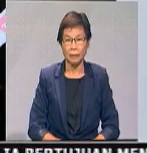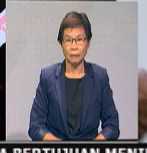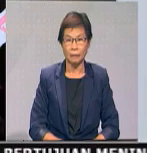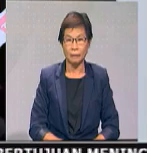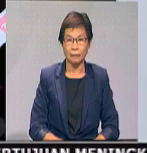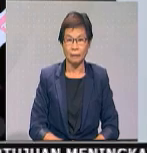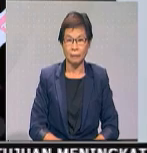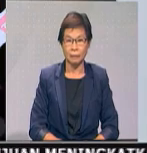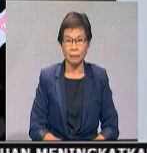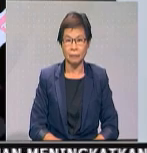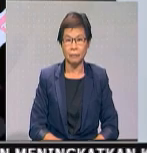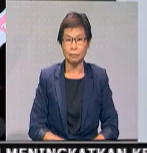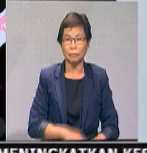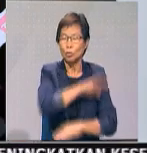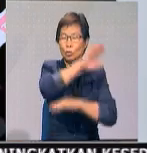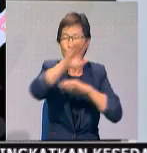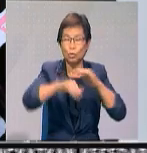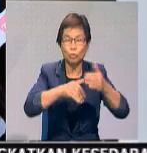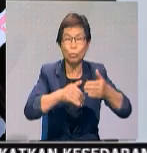Dan butir-butir